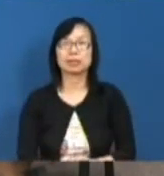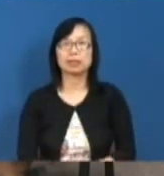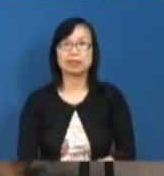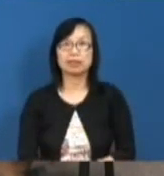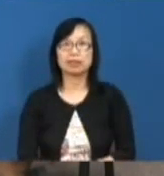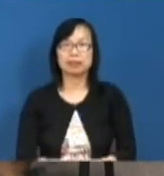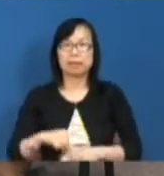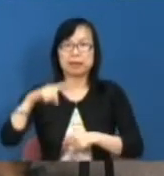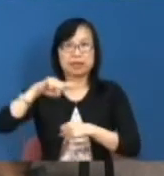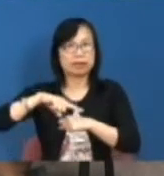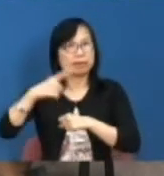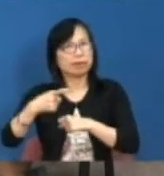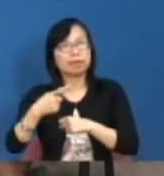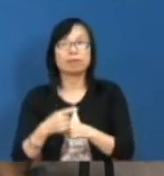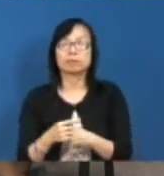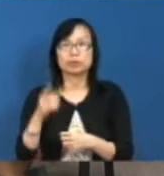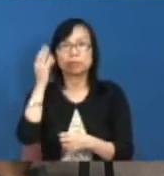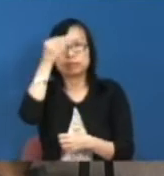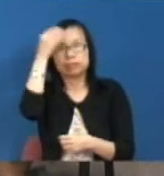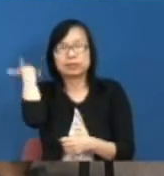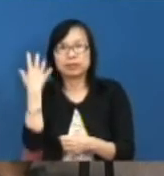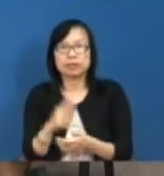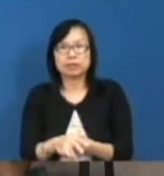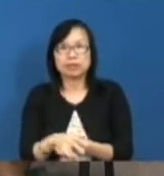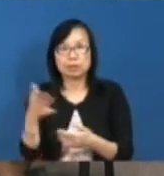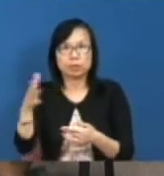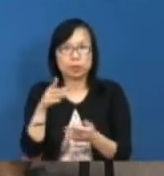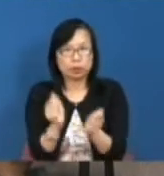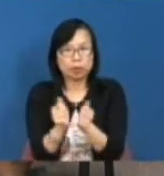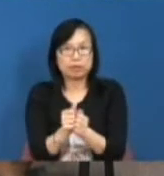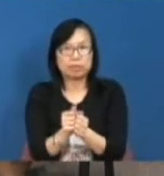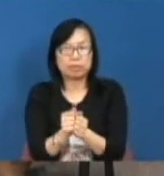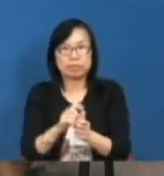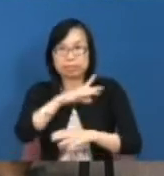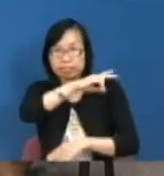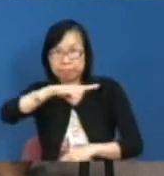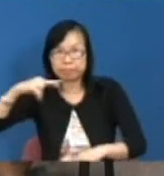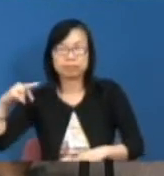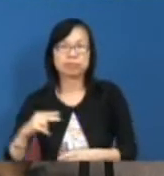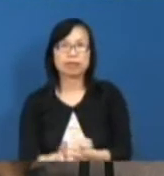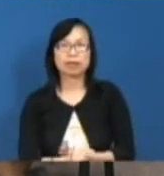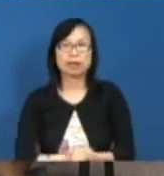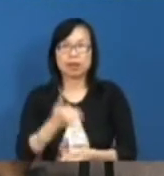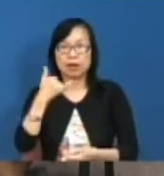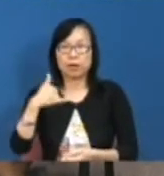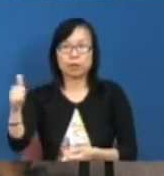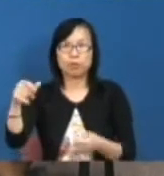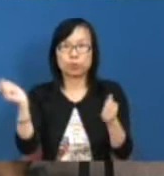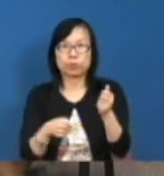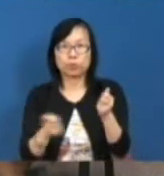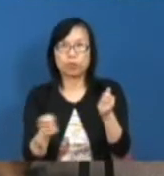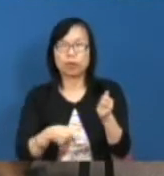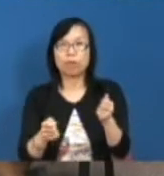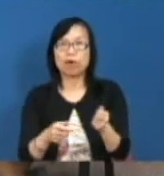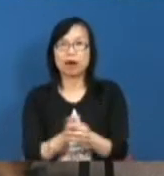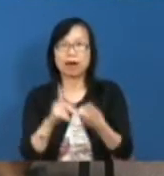翌日來的，我不知道，因為那時候我都不記得了假期，總之我又跟我的朋友游完水，就出到銅鑼灣看到有人圍著拍，